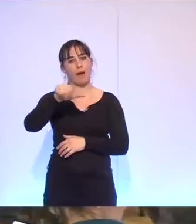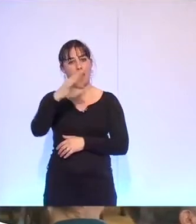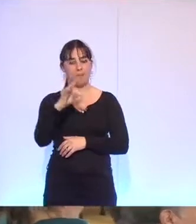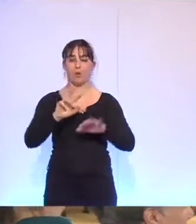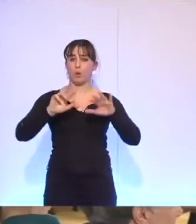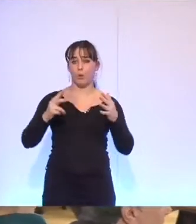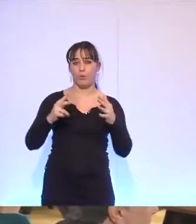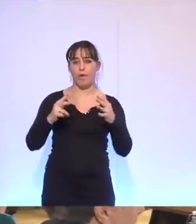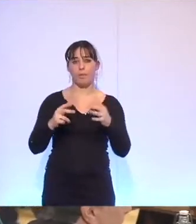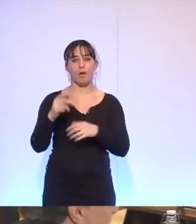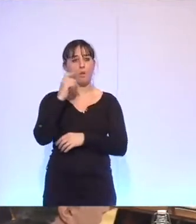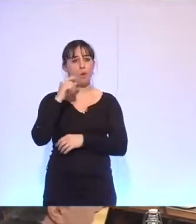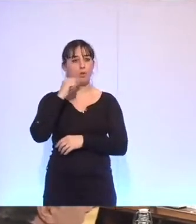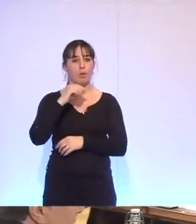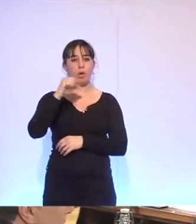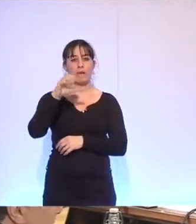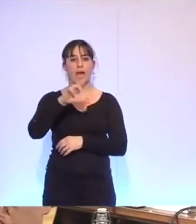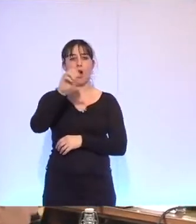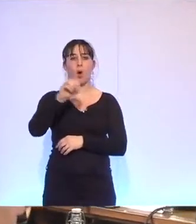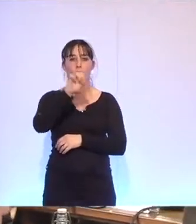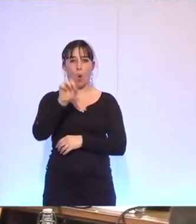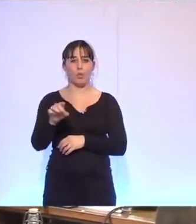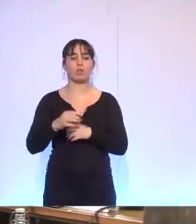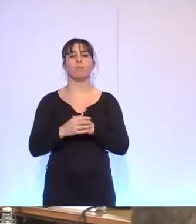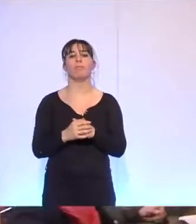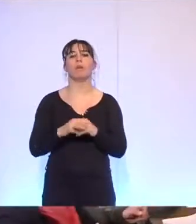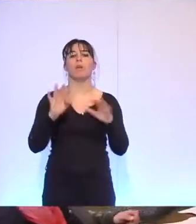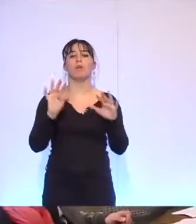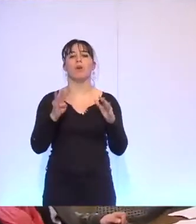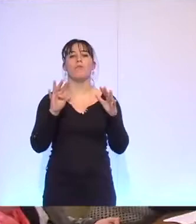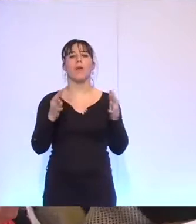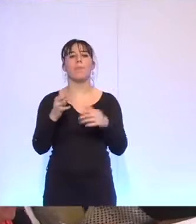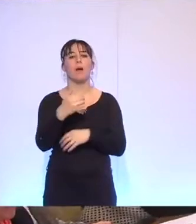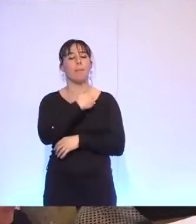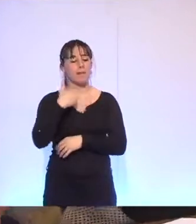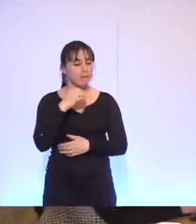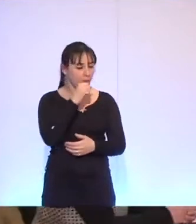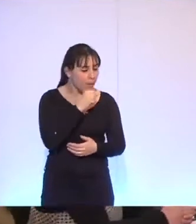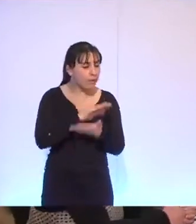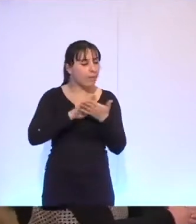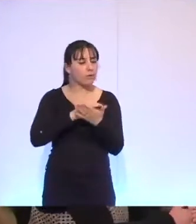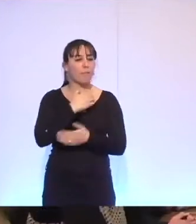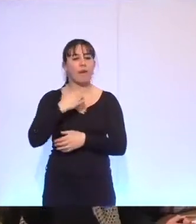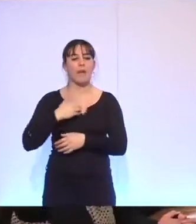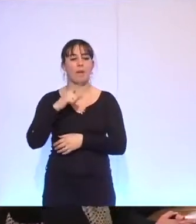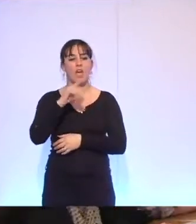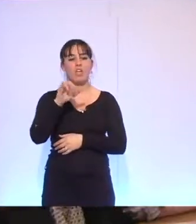Huitième adjoint, Emmanuel Carroz. Neuvième adjointe, Marina Giraudelin.